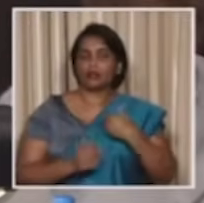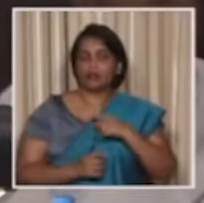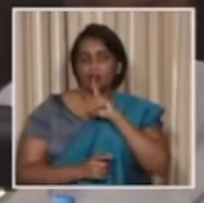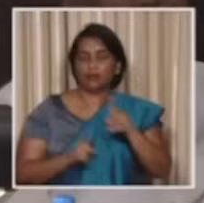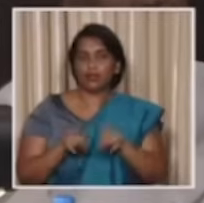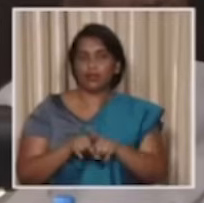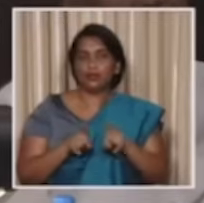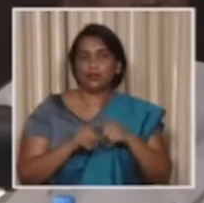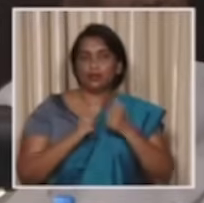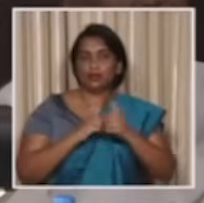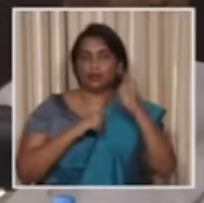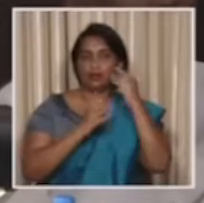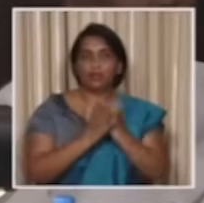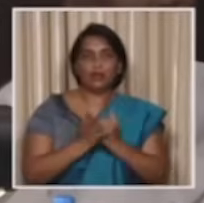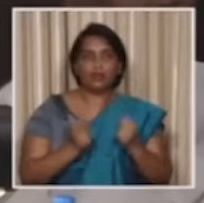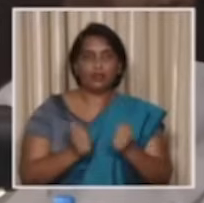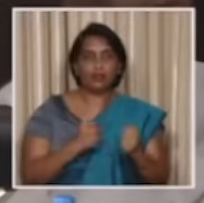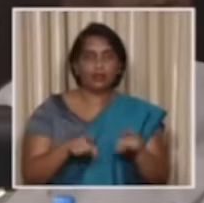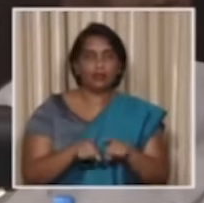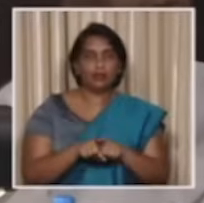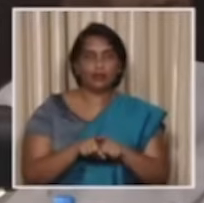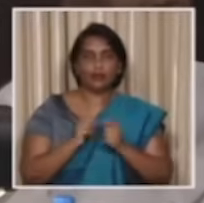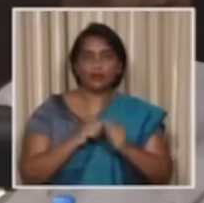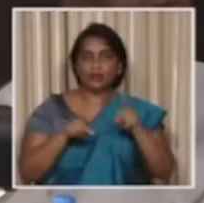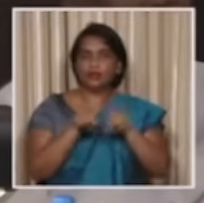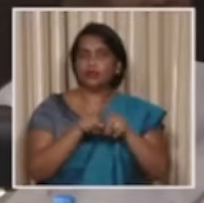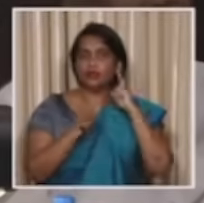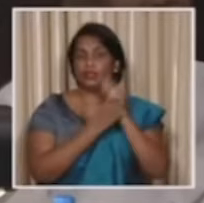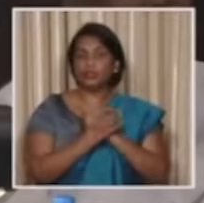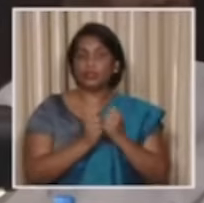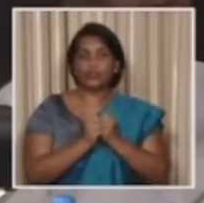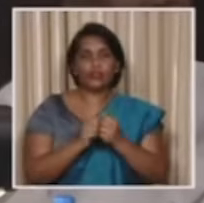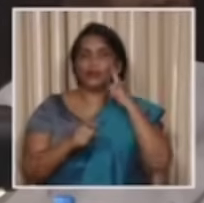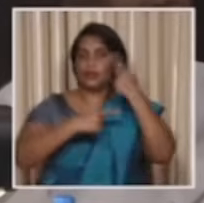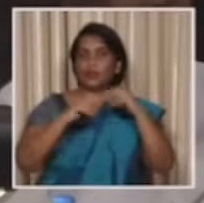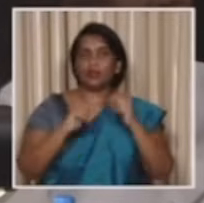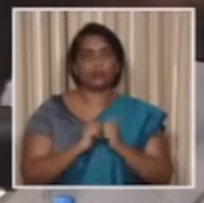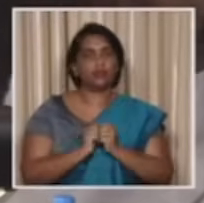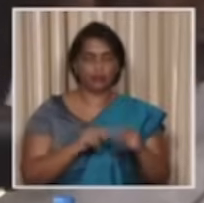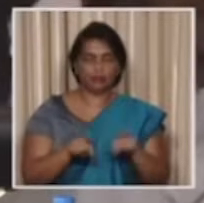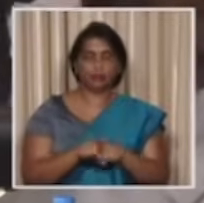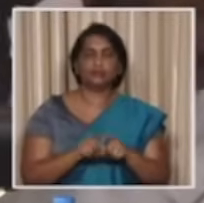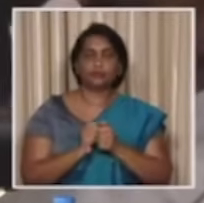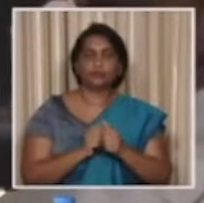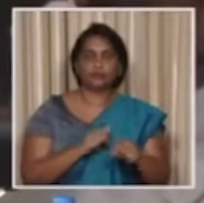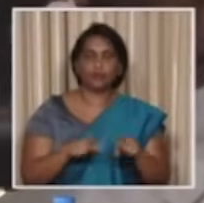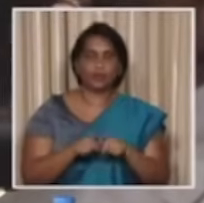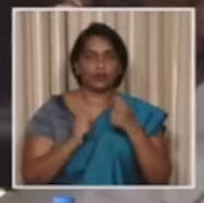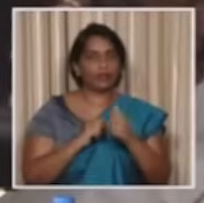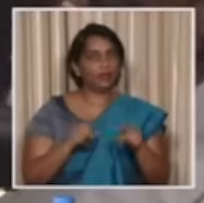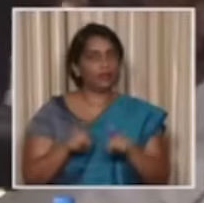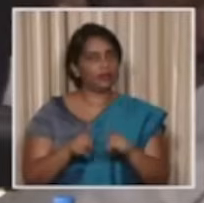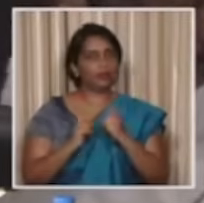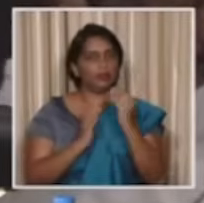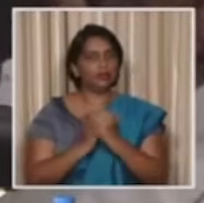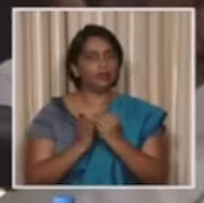अन्न कहमती ईलंगट एन आपे आंड में असाधारण टेरे ही वहां में क्रियात्मक करना किया मैं वैध करने जनता और